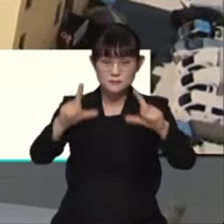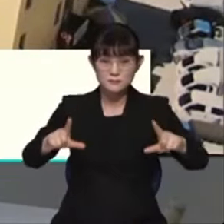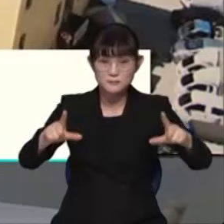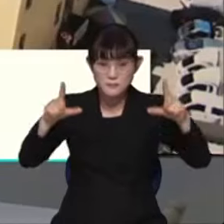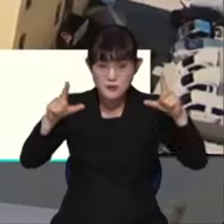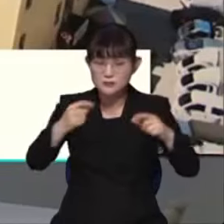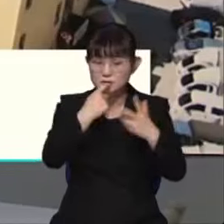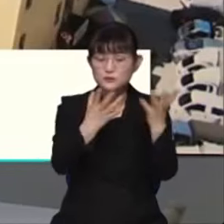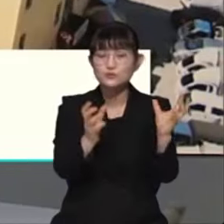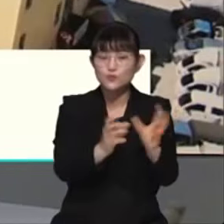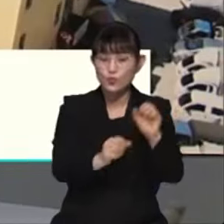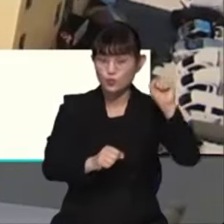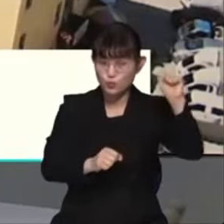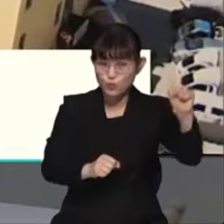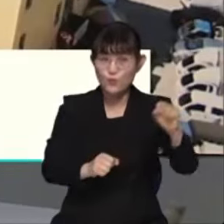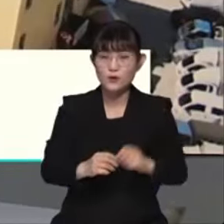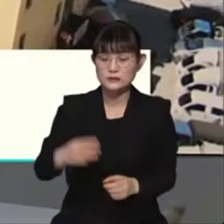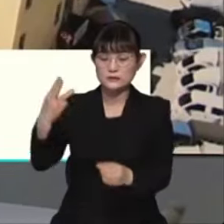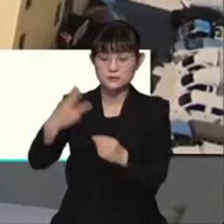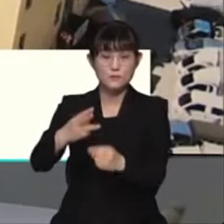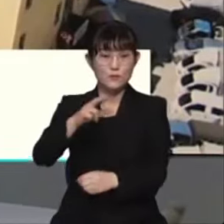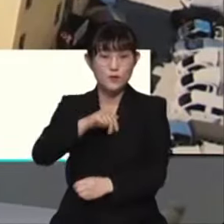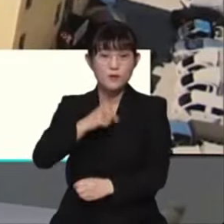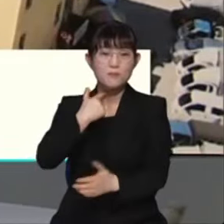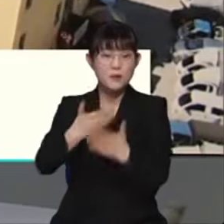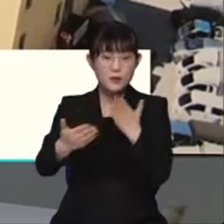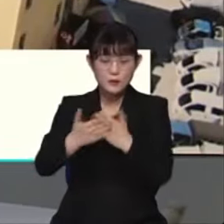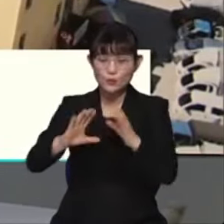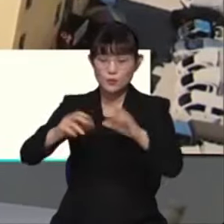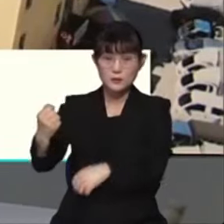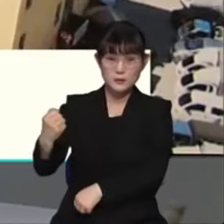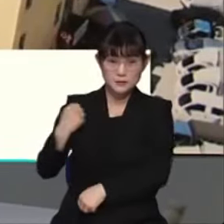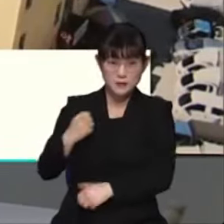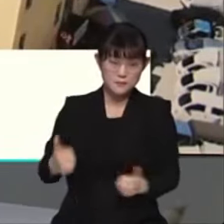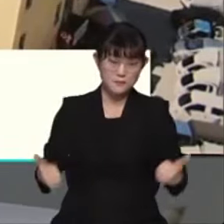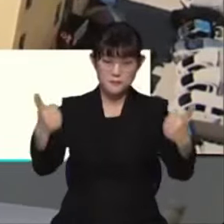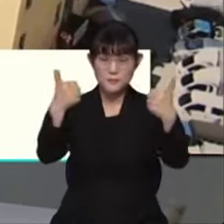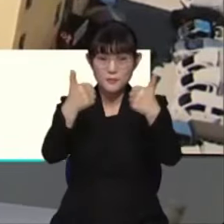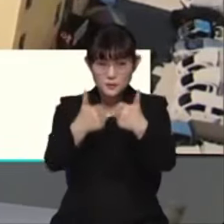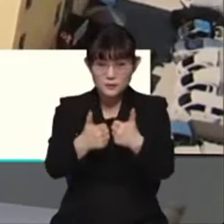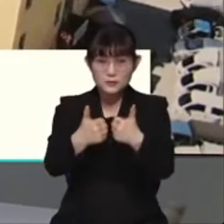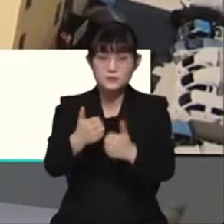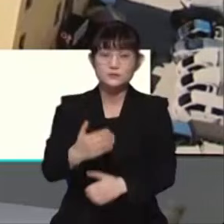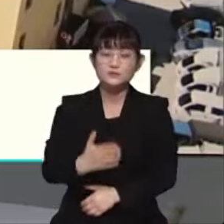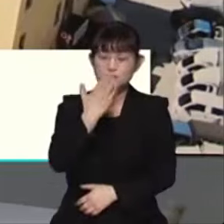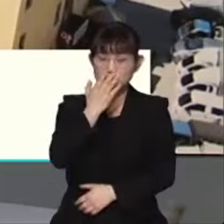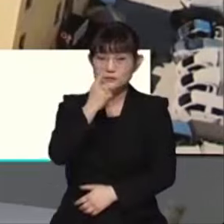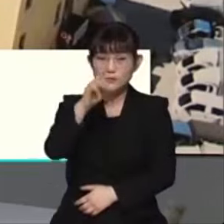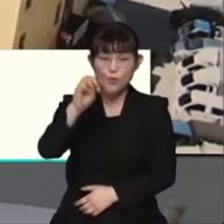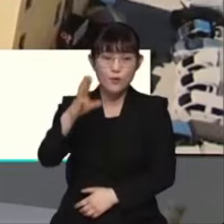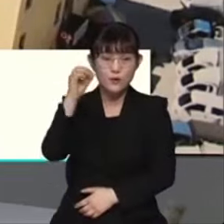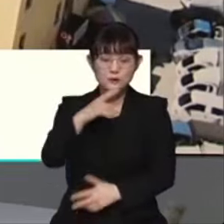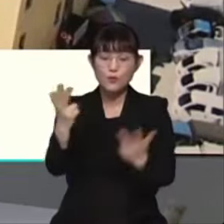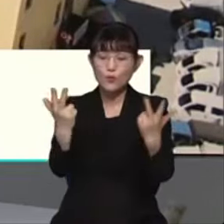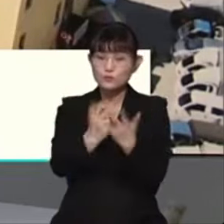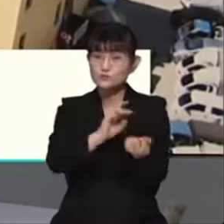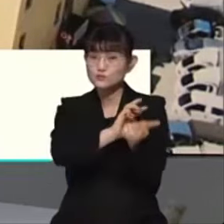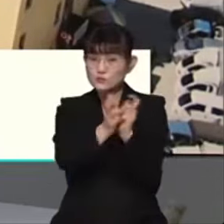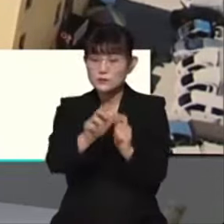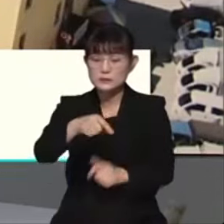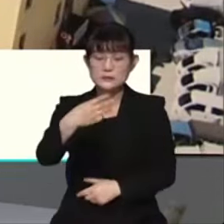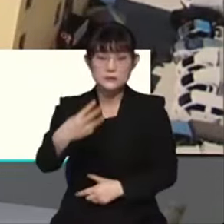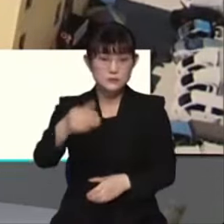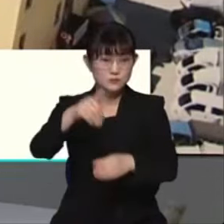키운 더불어민주당 후보와 삼선 관록의 국민의힘 후보가 불꽃 튀는 대결을 벌이고 있는 순천 광양 곡성